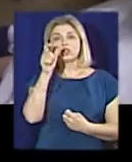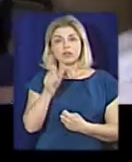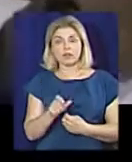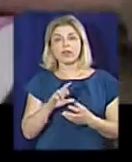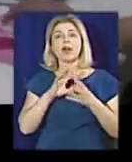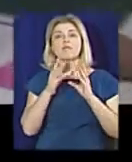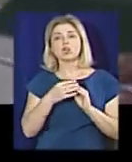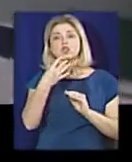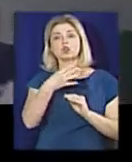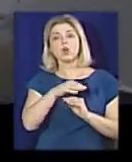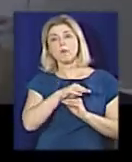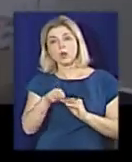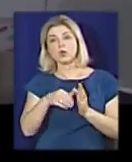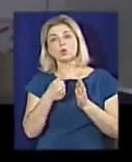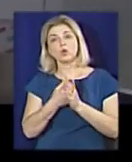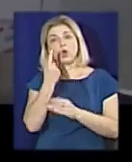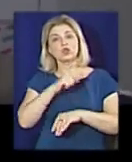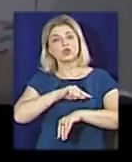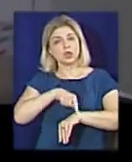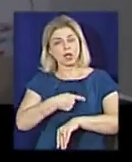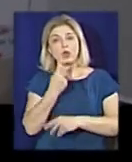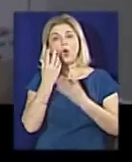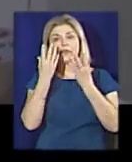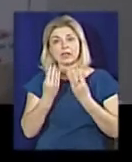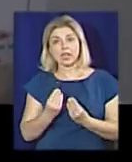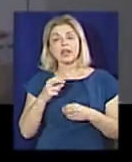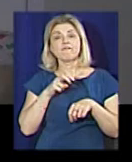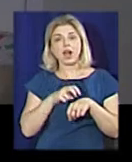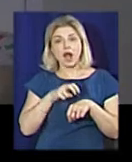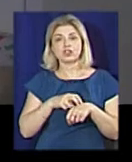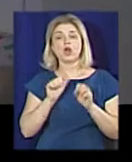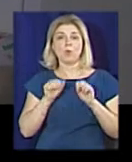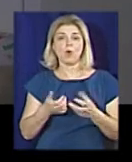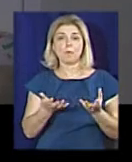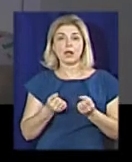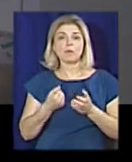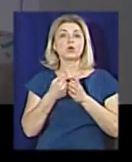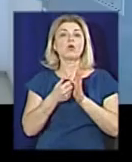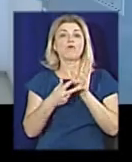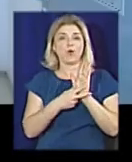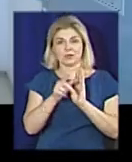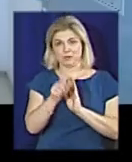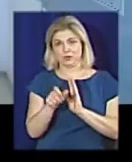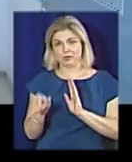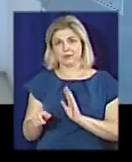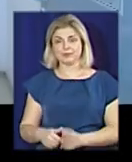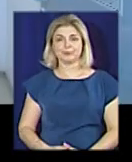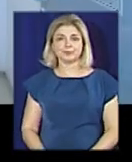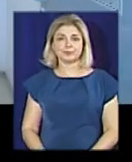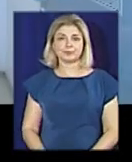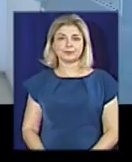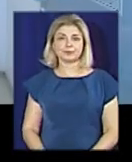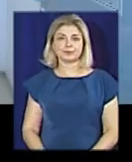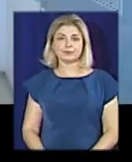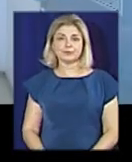займає від 40 хвилин до години. На день лікар-рентгенолог може приймати до 8 пацієнтів. Олександр Гордієнко,